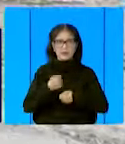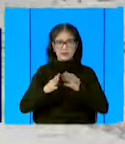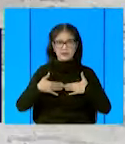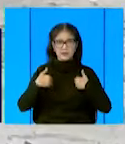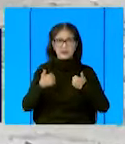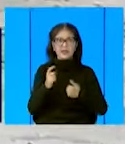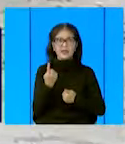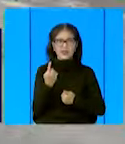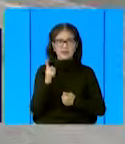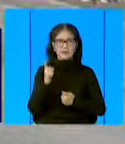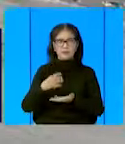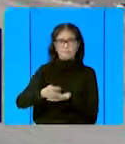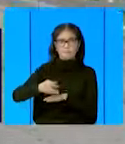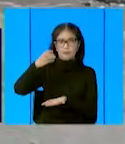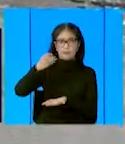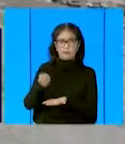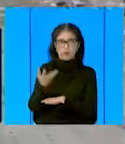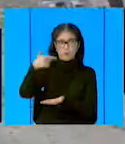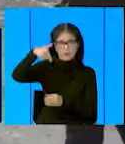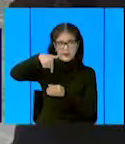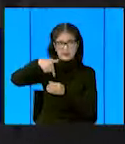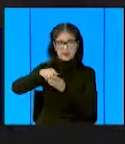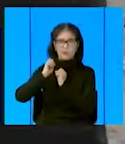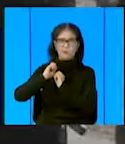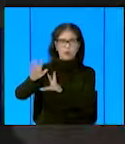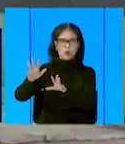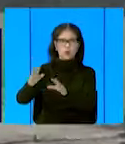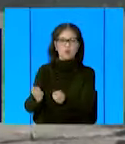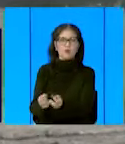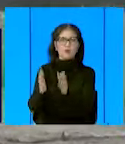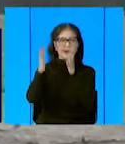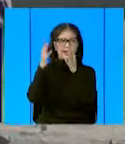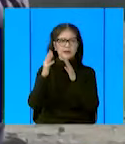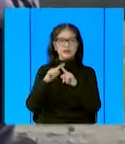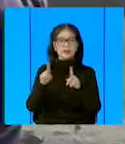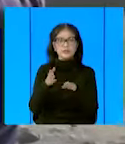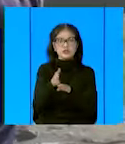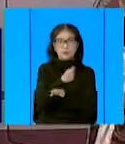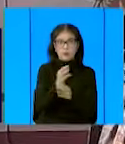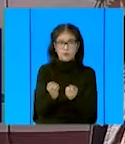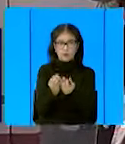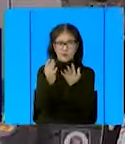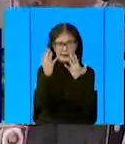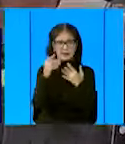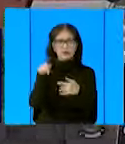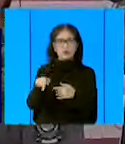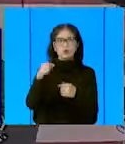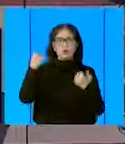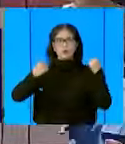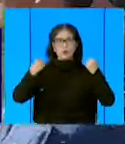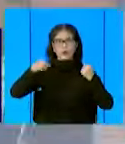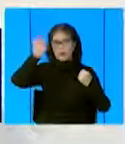mobil damkar terbakar. Namun sebelum membesar, api yang membakar mobil damkar dipadamkan dengan mobil water cannon milik Brimob Polda Sumatera